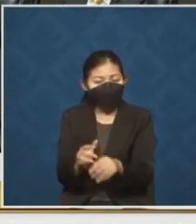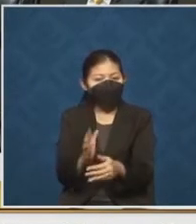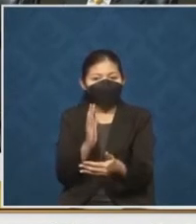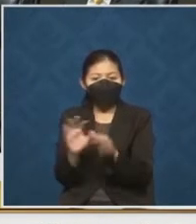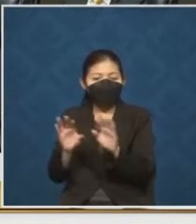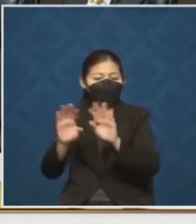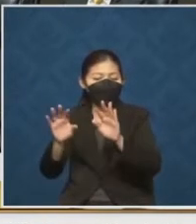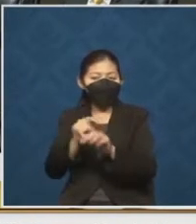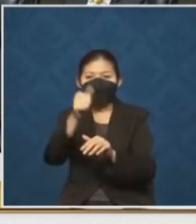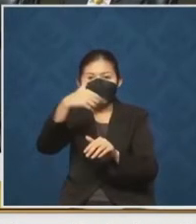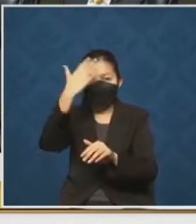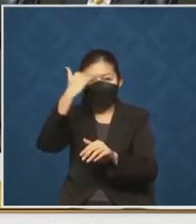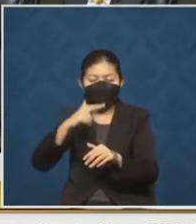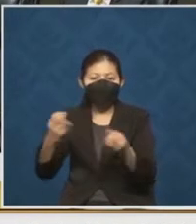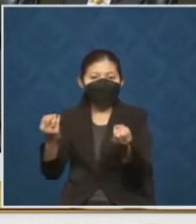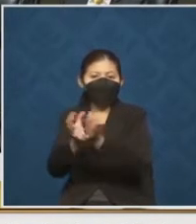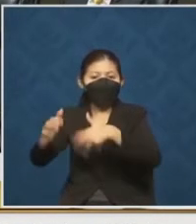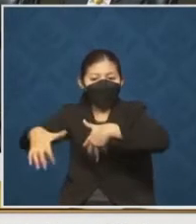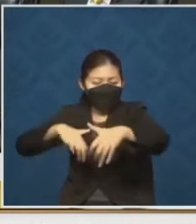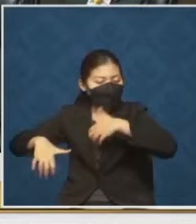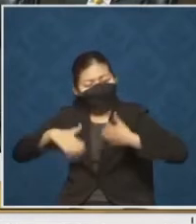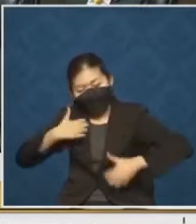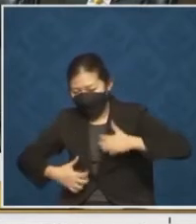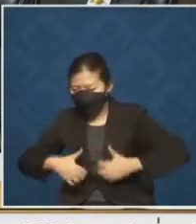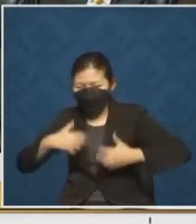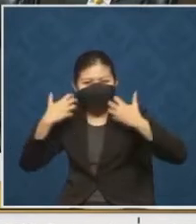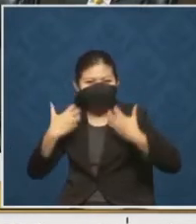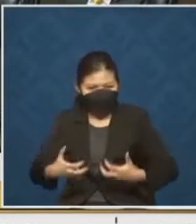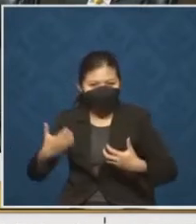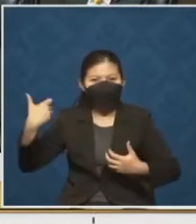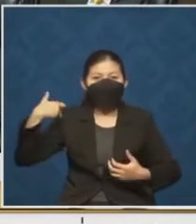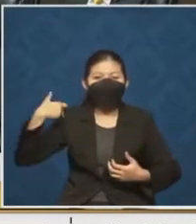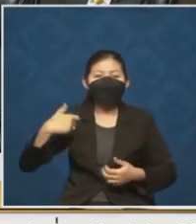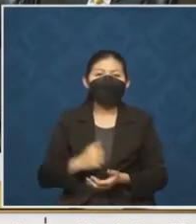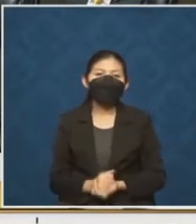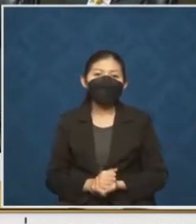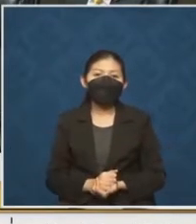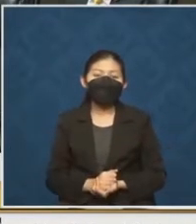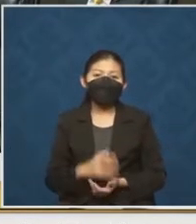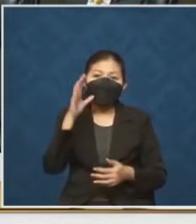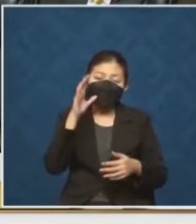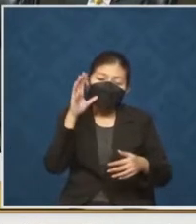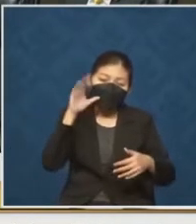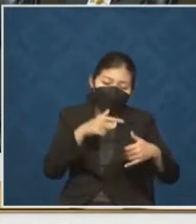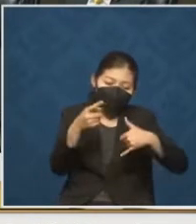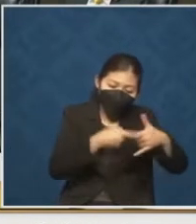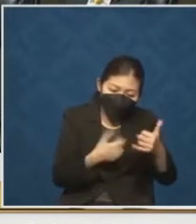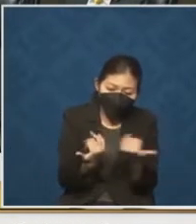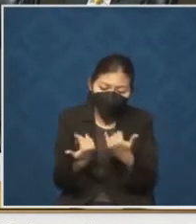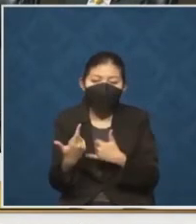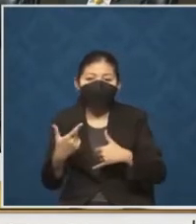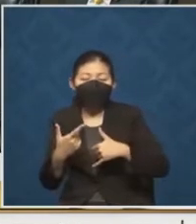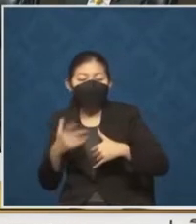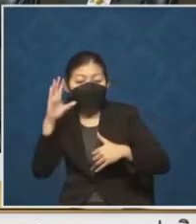เพื่อนำไปแก้ไขมีครับซึ่งผมจะนำโรงละเอียดต่อไปมียาเสพติดกรรมแห่งครับ